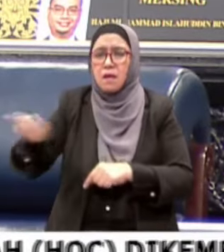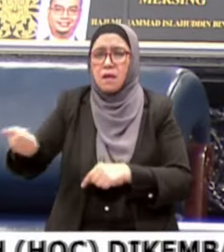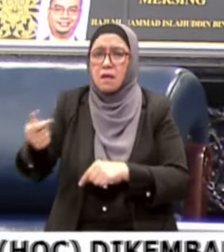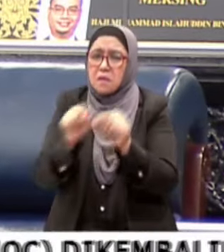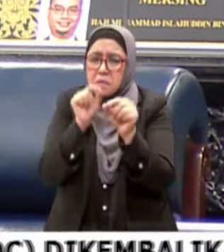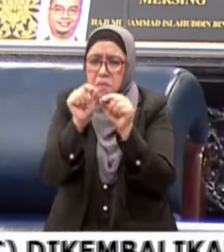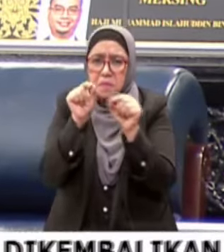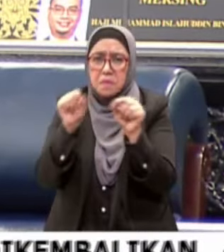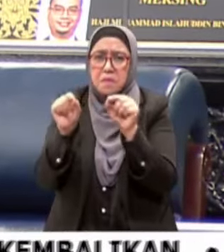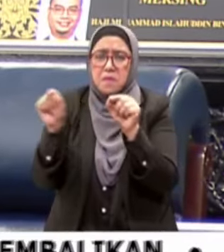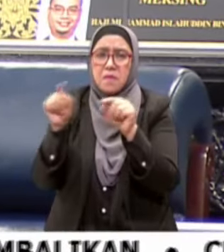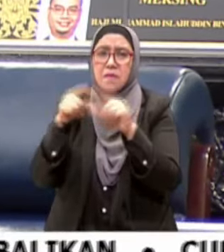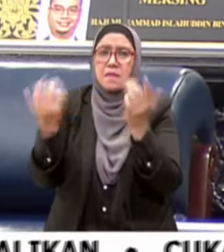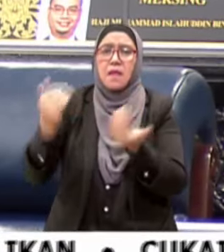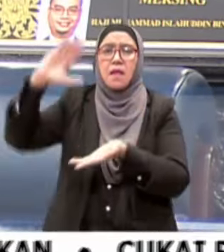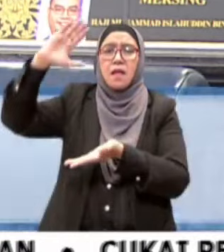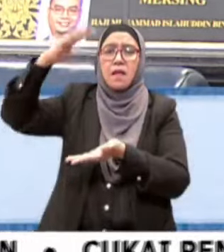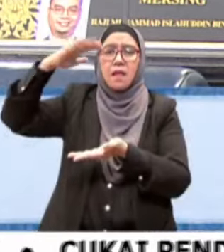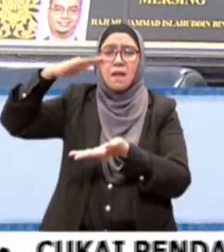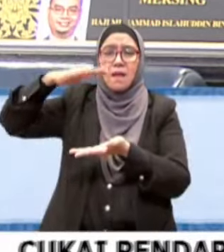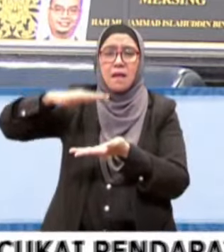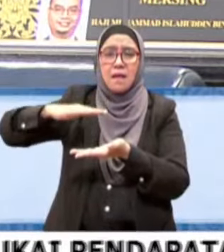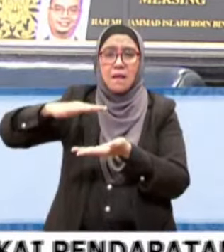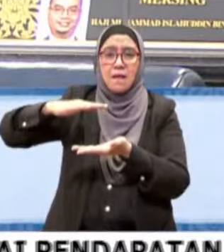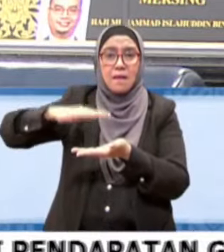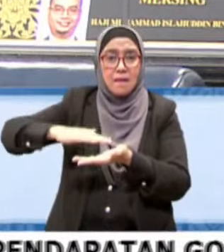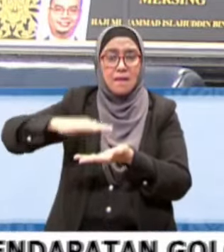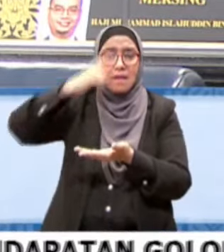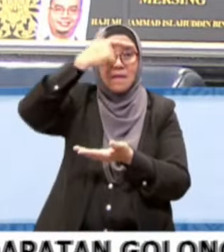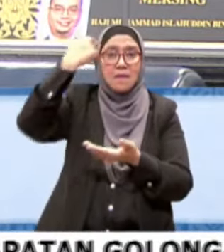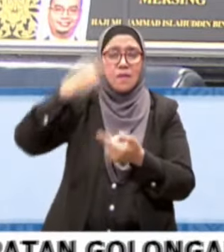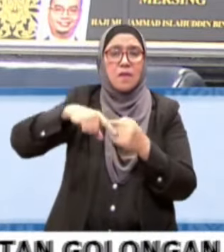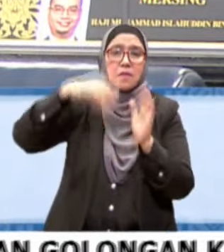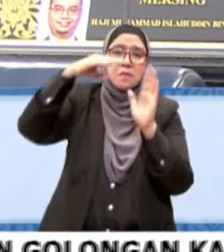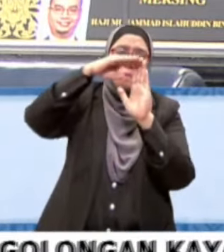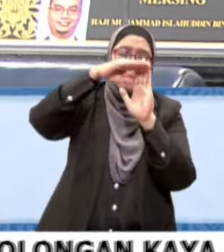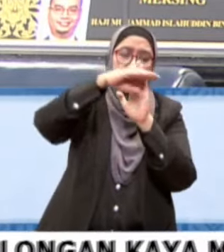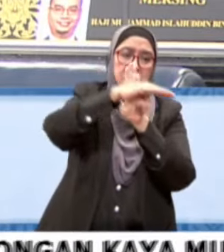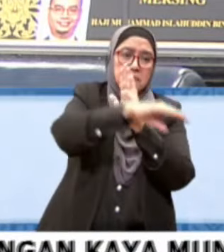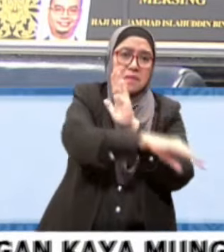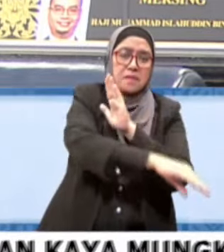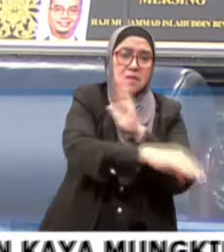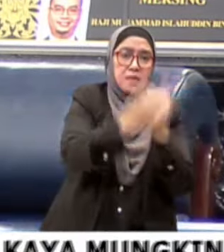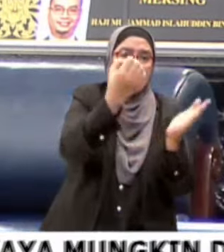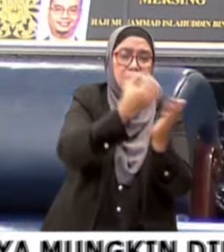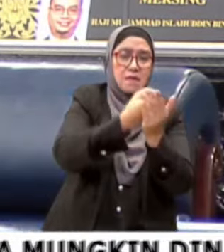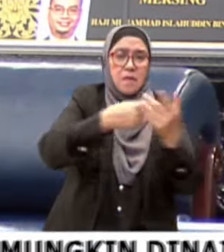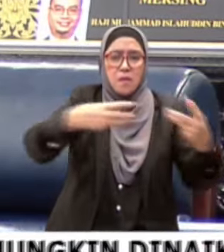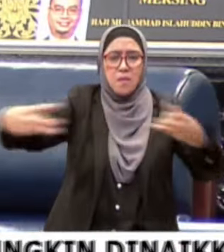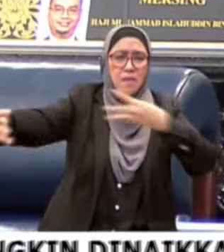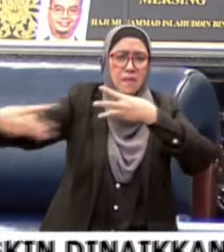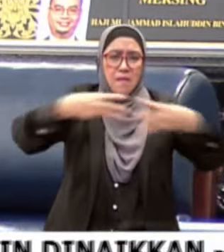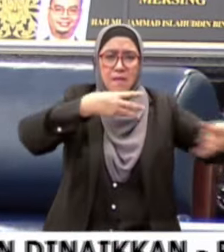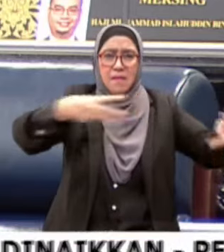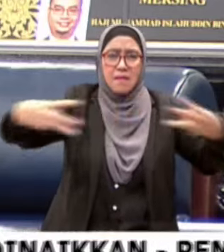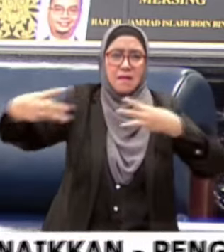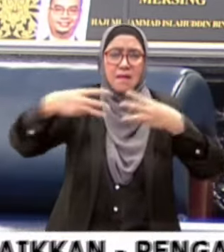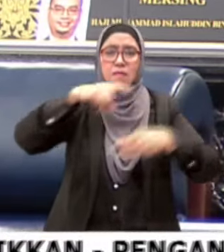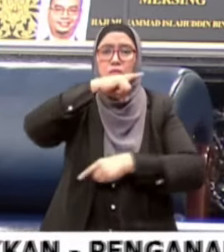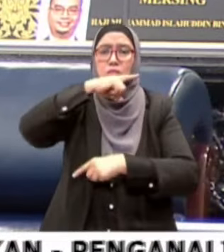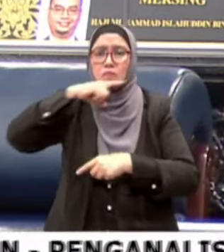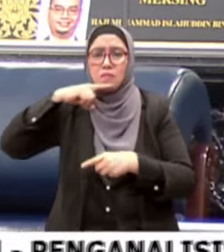disebabkan oleh penurunan ekonomi perang usia dan sebagainya